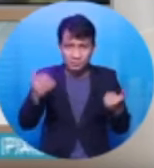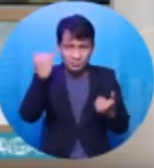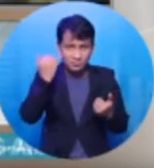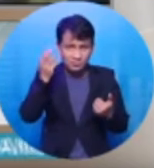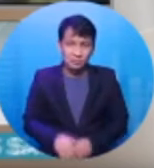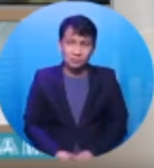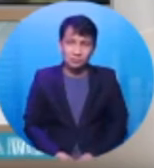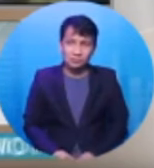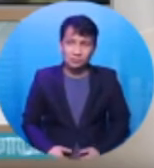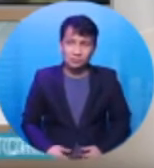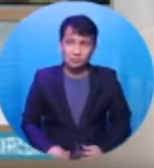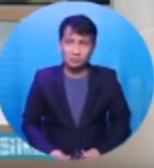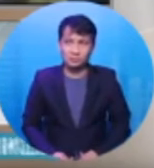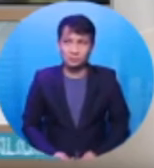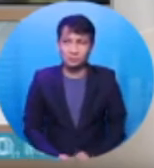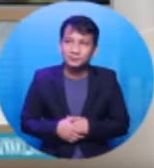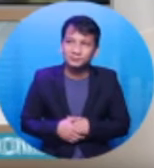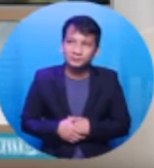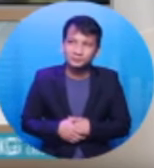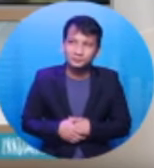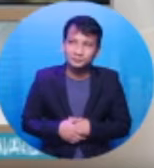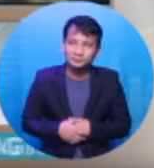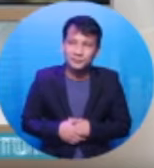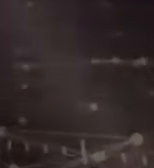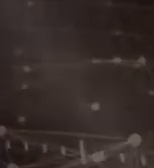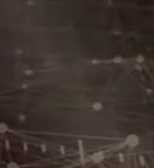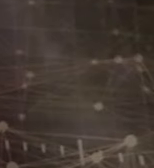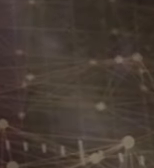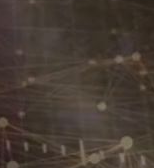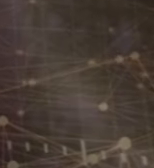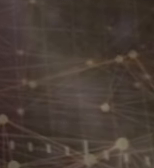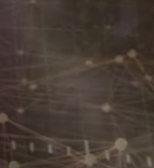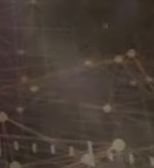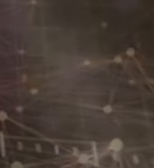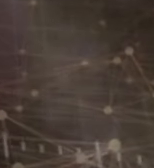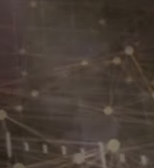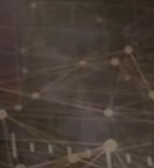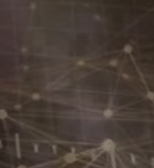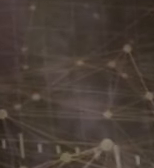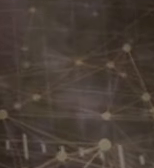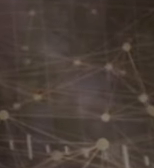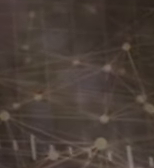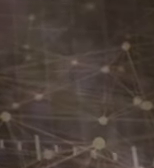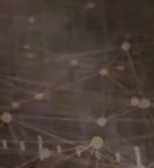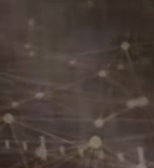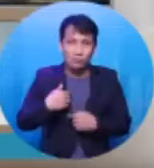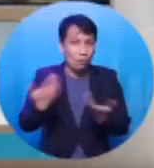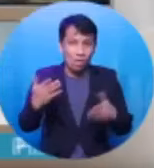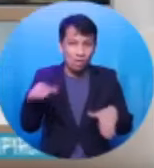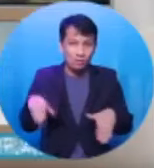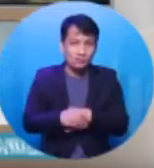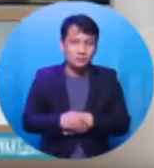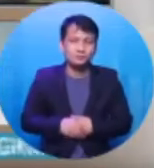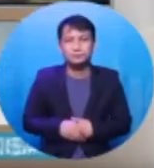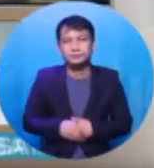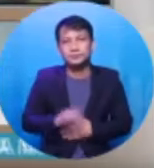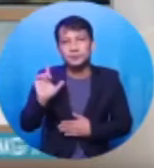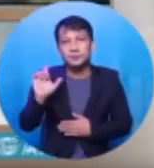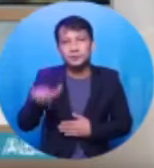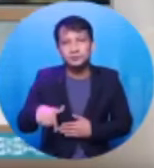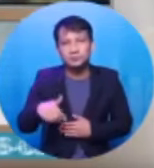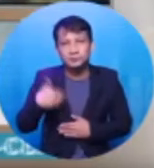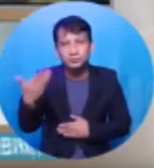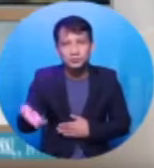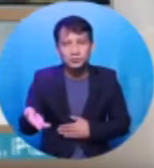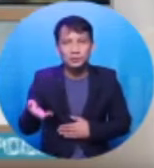lang kay ni Jundrel? Ito, ganito po sir ha. Nagkakilala kami ni Jundrel, pakilala niya sa akin, binata siya. Oh. Tapos, ang talauna, nalaman